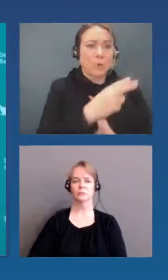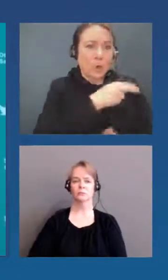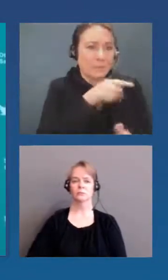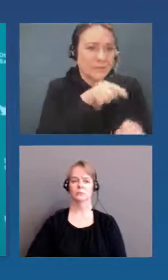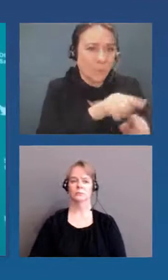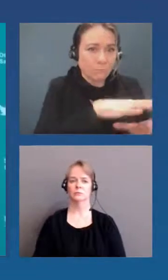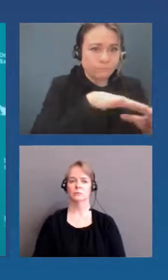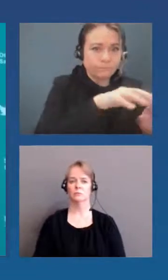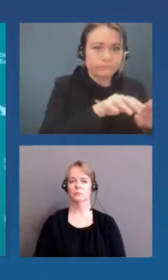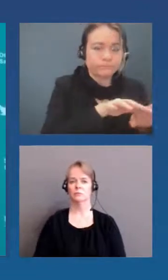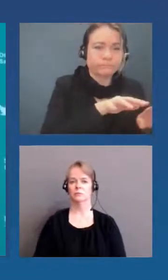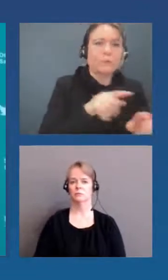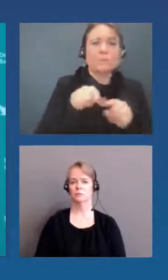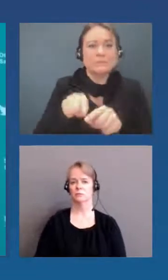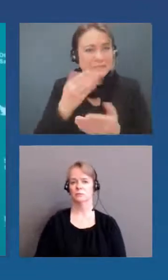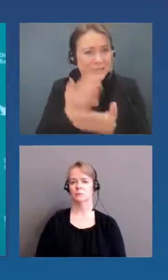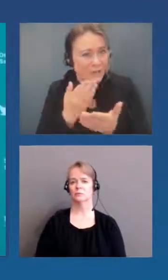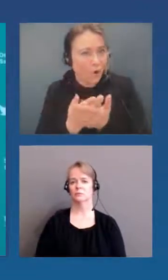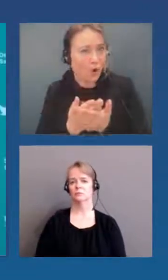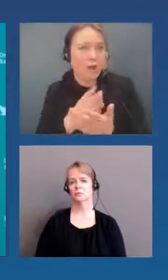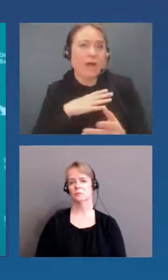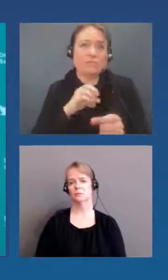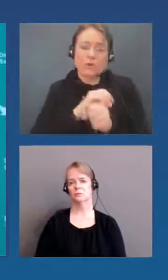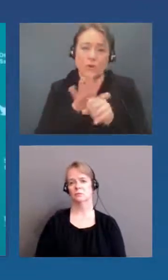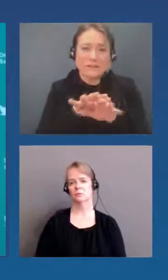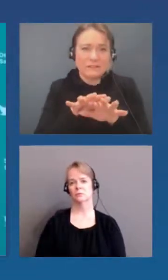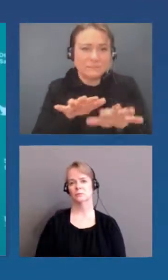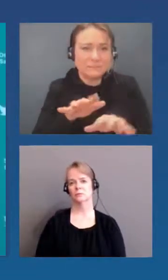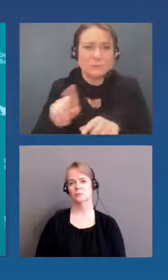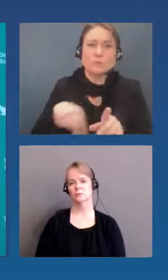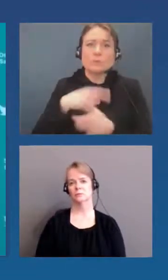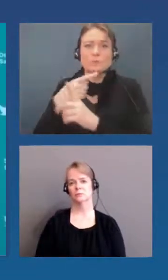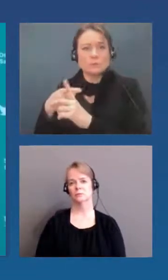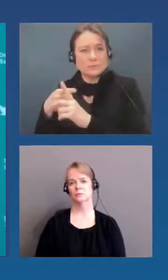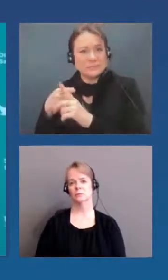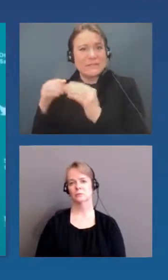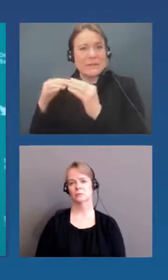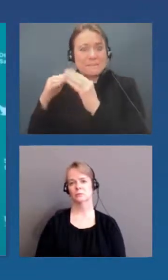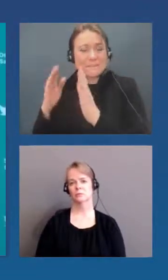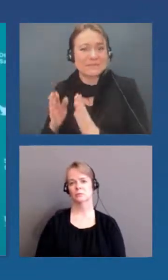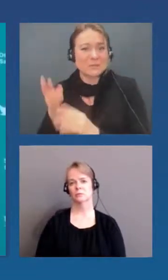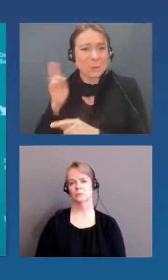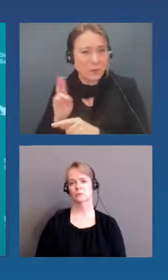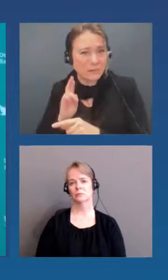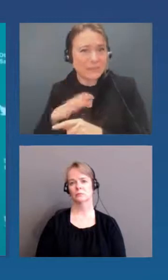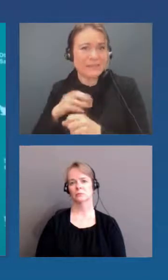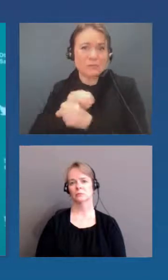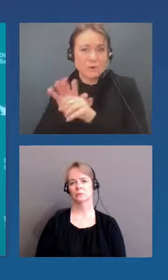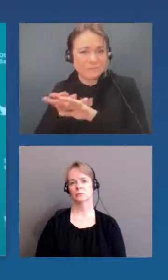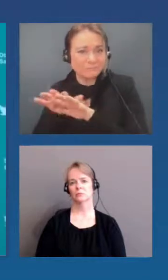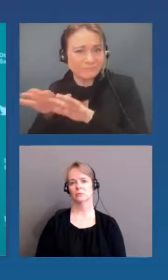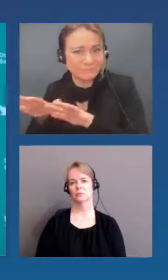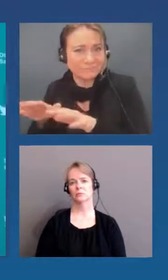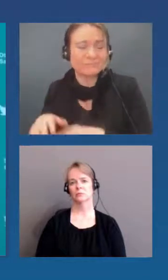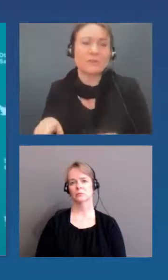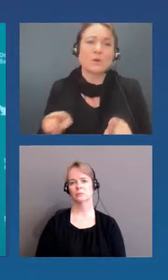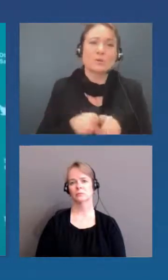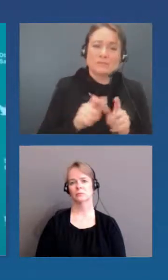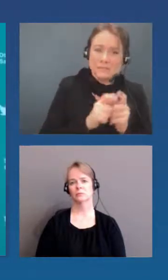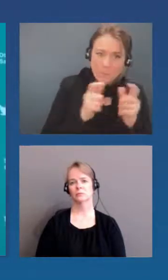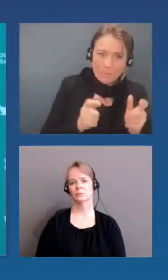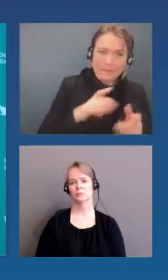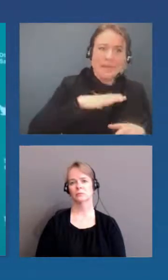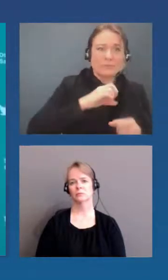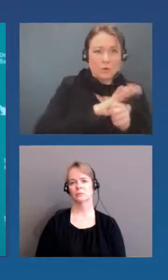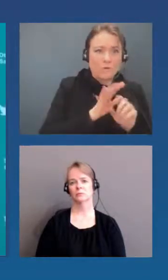a des éclosions dans les écoles. Il y a des éclosions dans les maisons de retraite, dans les entreprises. Ce n'est